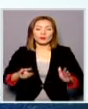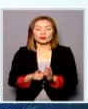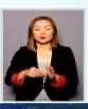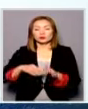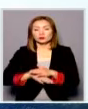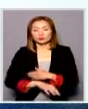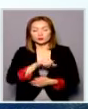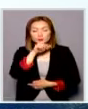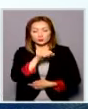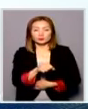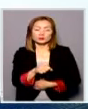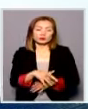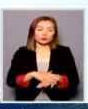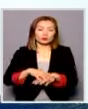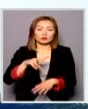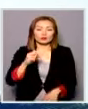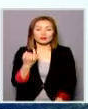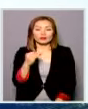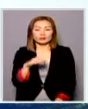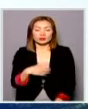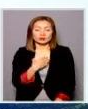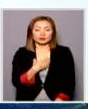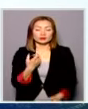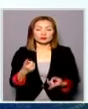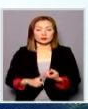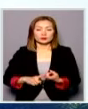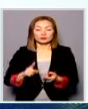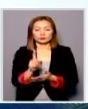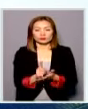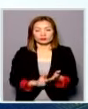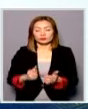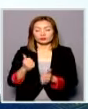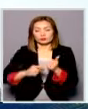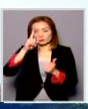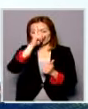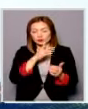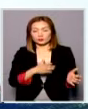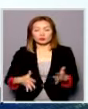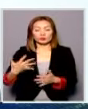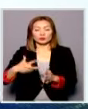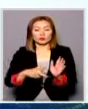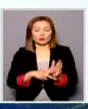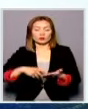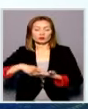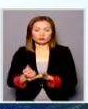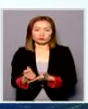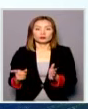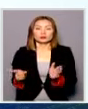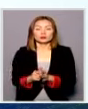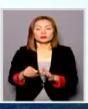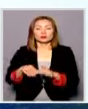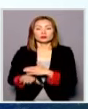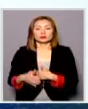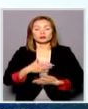на пенсию. В рамках данной программы мне выплачивали деньги ежемесячно. 58 лет я официально вышла на пенсию.